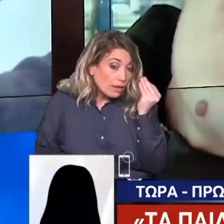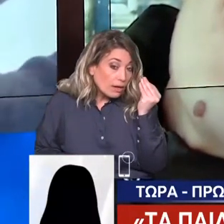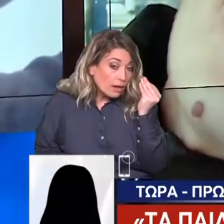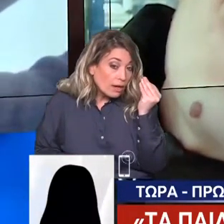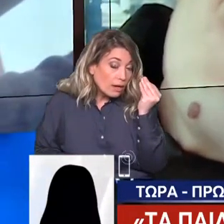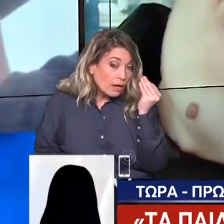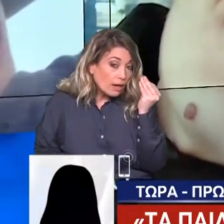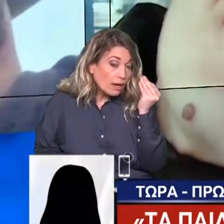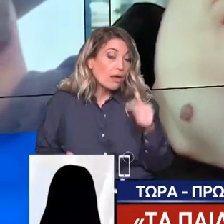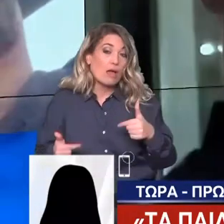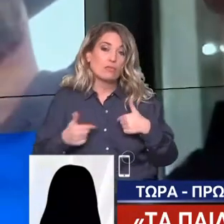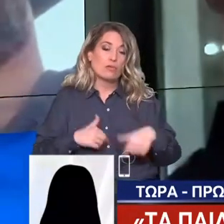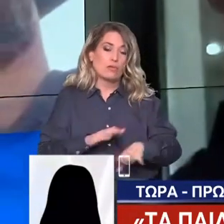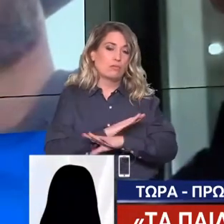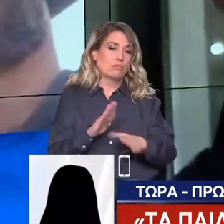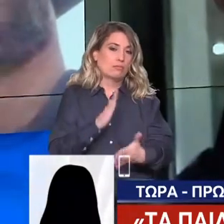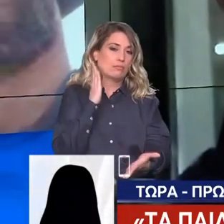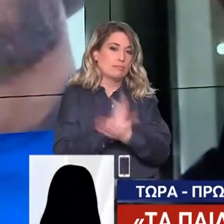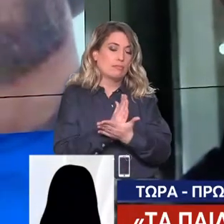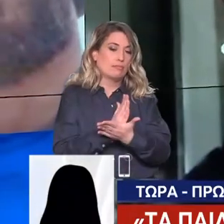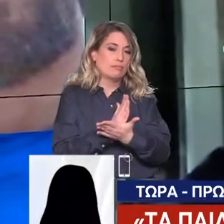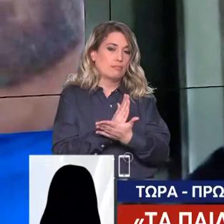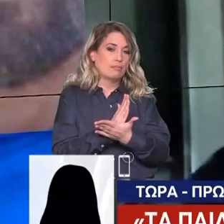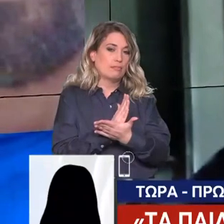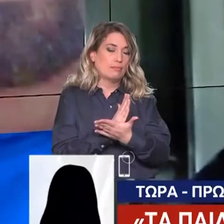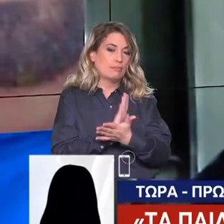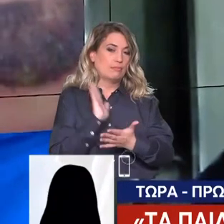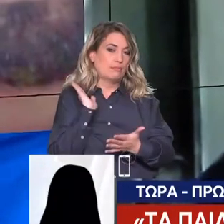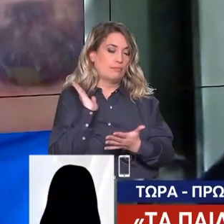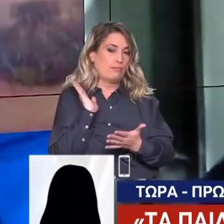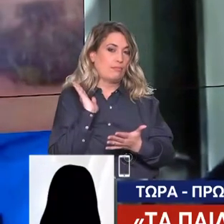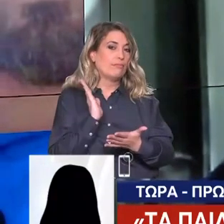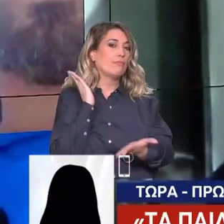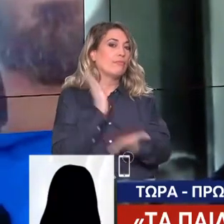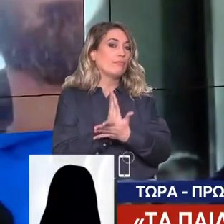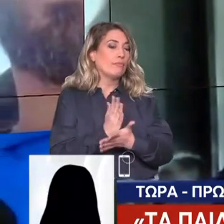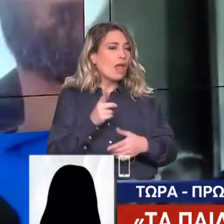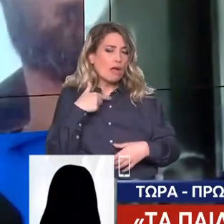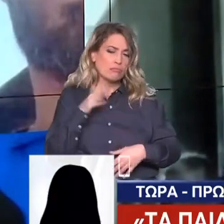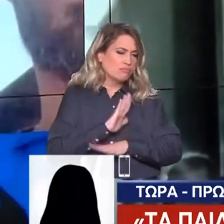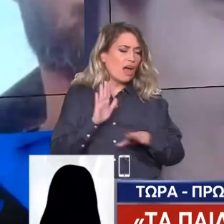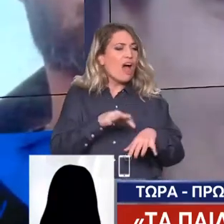Γι' αυτό αυτός φαγώθηκε να βγει το διαζύγιο το 18 και όχι το 19 τη χρονολογία.